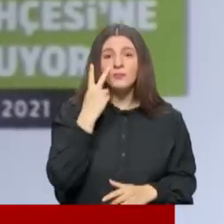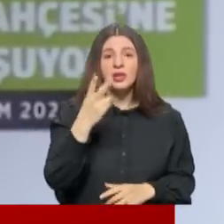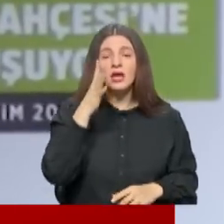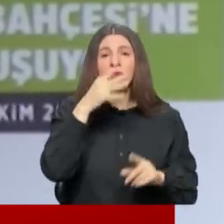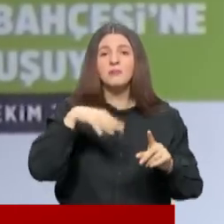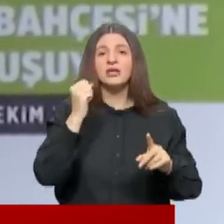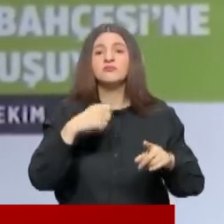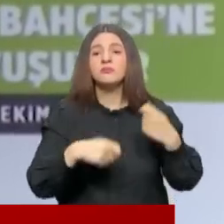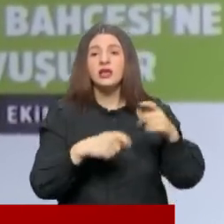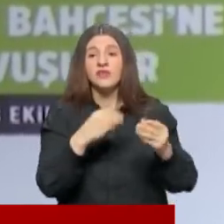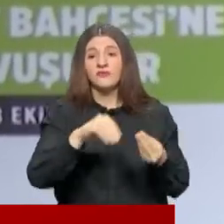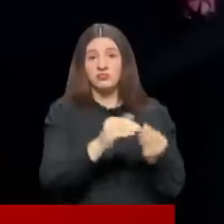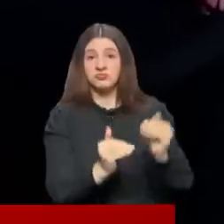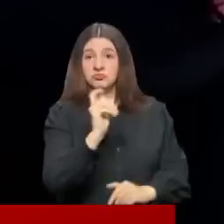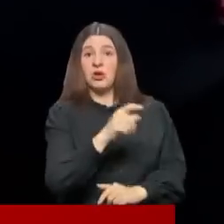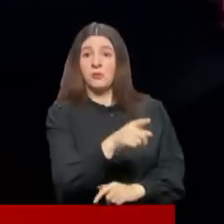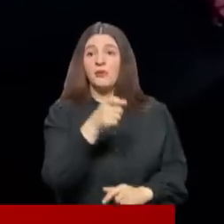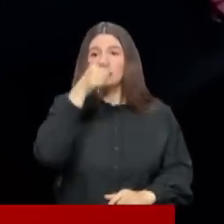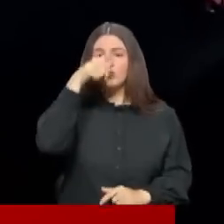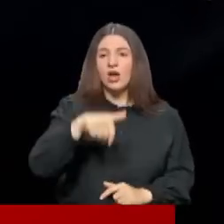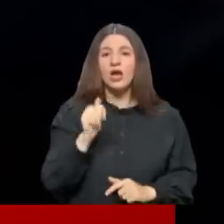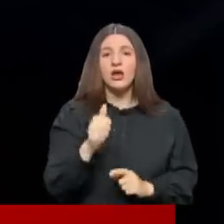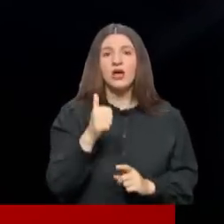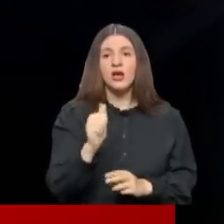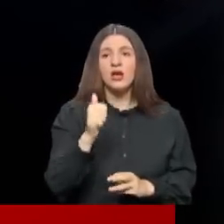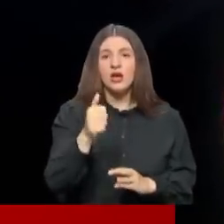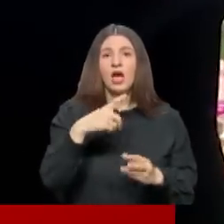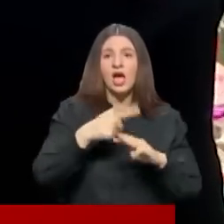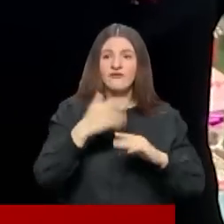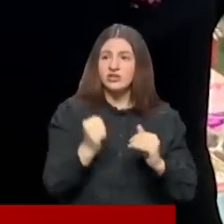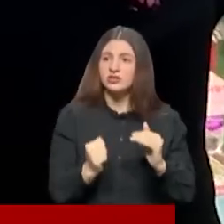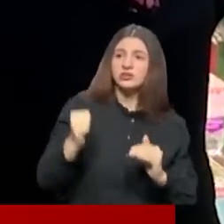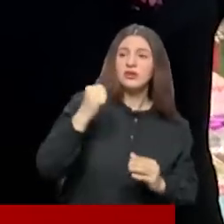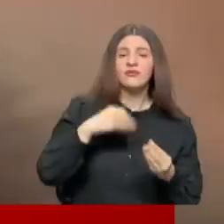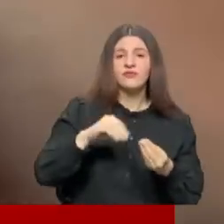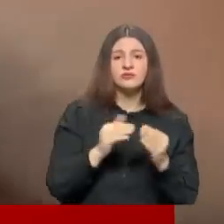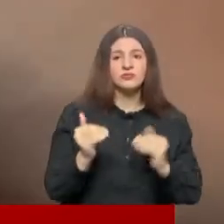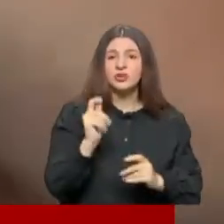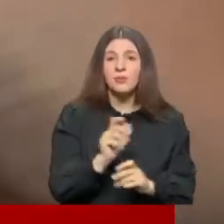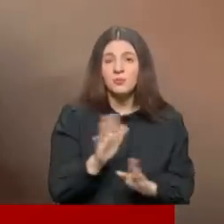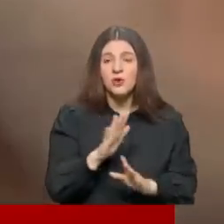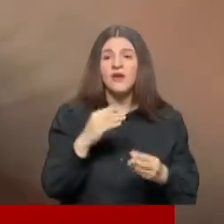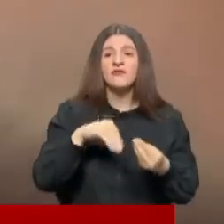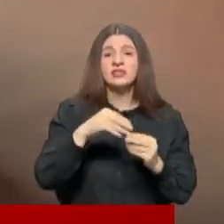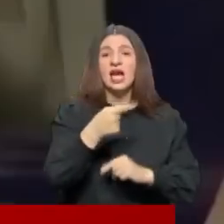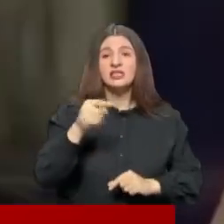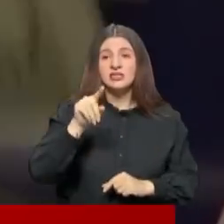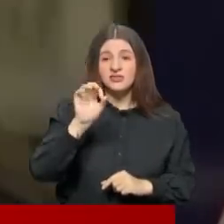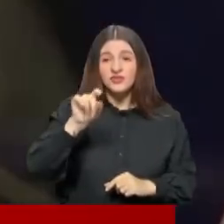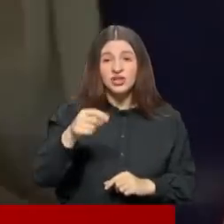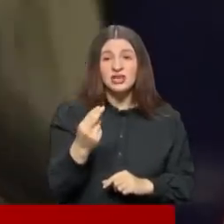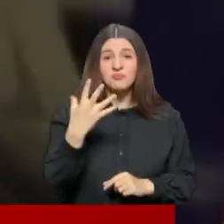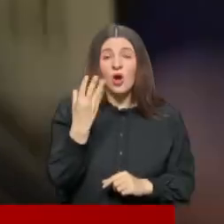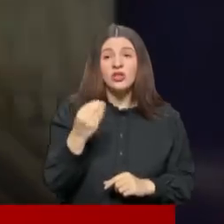Amerika Merkez Bankası faiz artırıyor diyor. Ama Türkiye her geçen ay enflasyon katlanırken faiz artırmıyor. Faizi -0,75